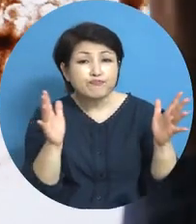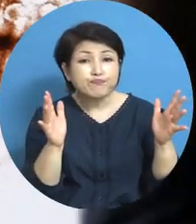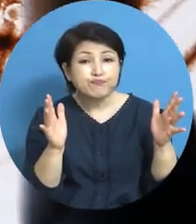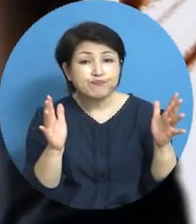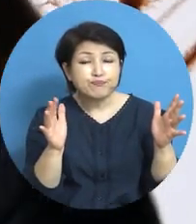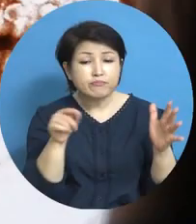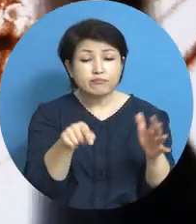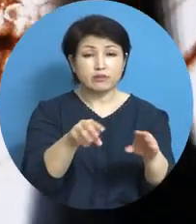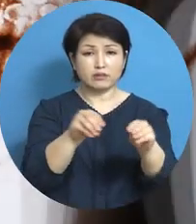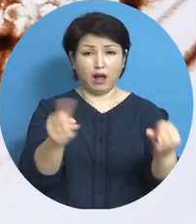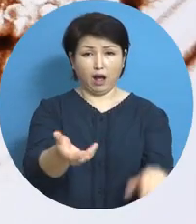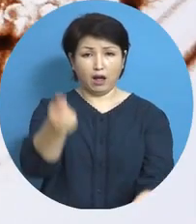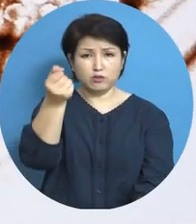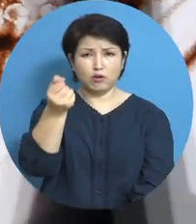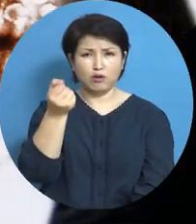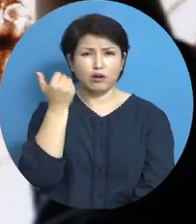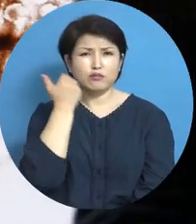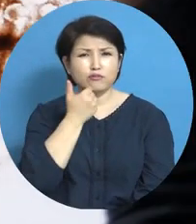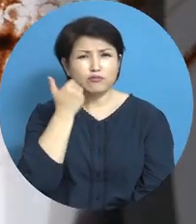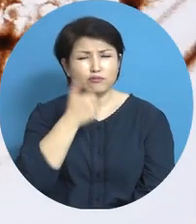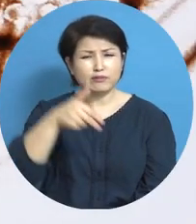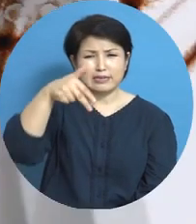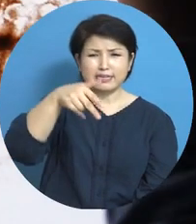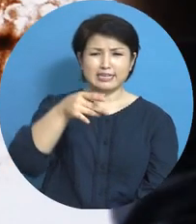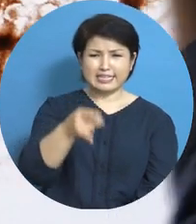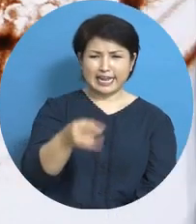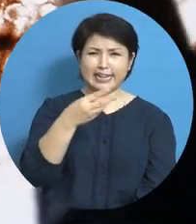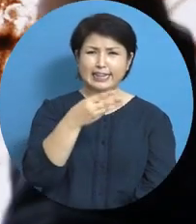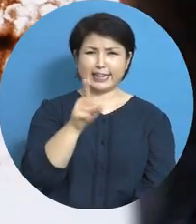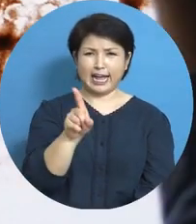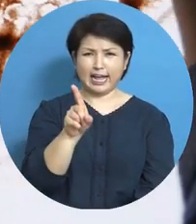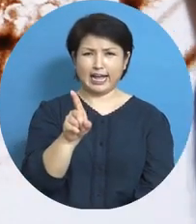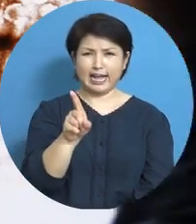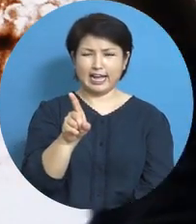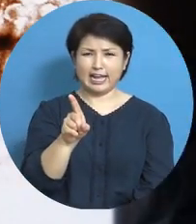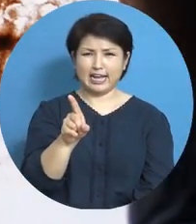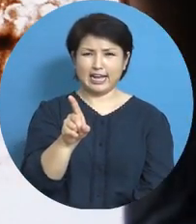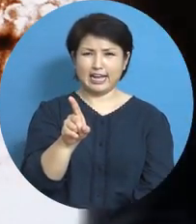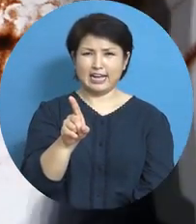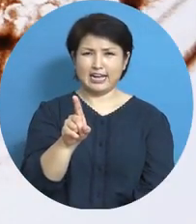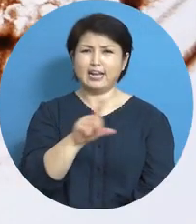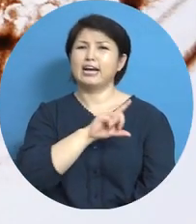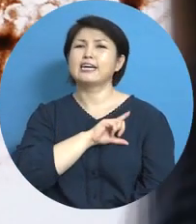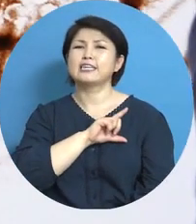소유주가 이 제타라고 불리는